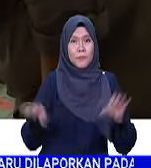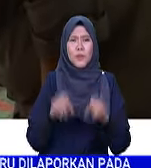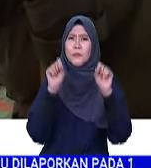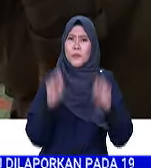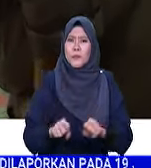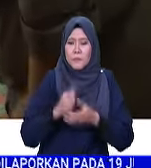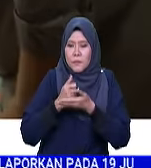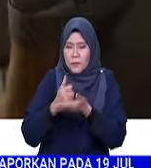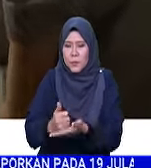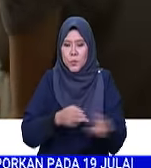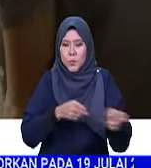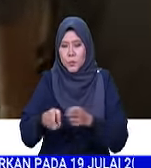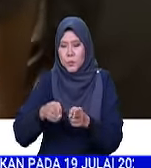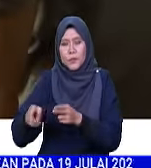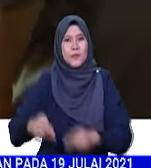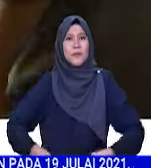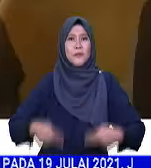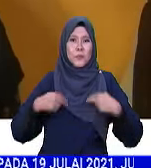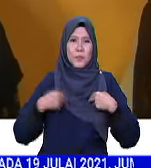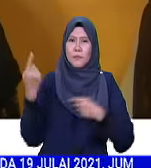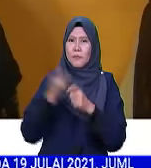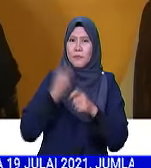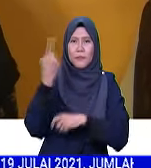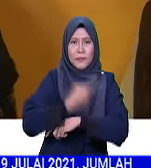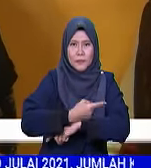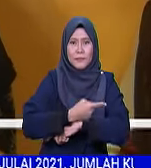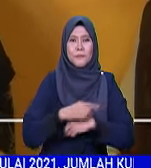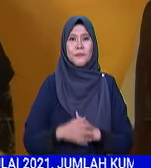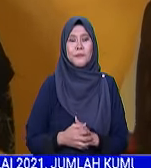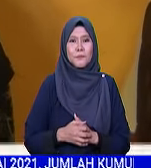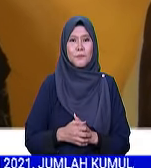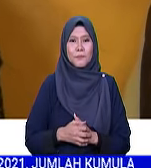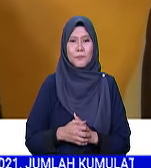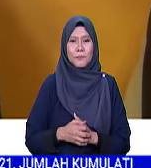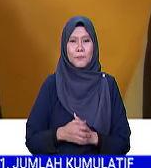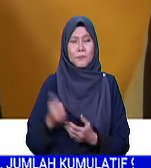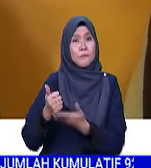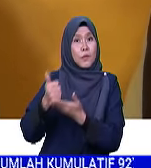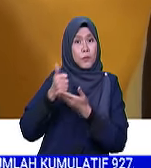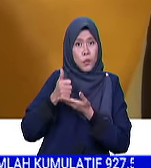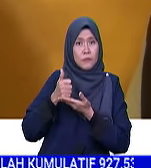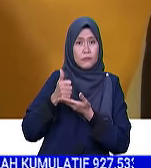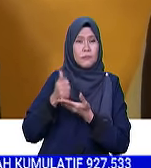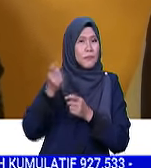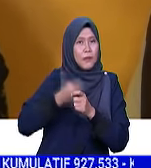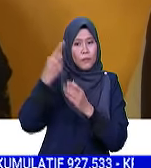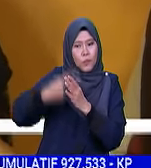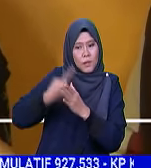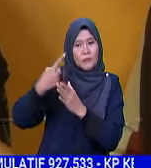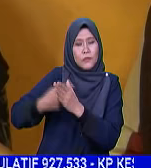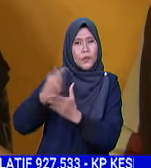berupaya membantu mereka menguruskan kehidupan seharian. Bantuan ini kami dapat tiap-tiap bulan lah.